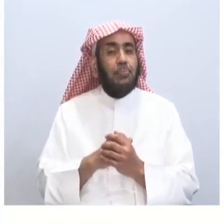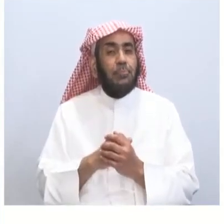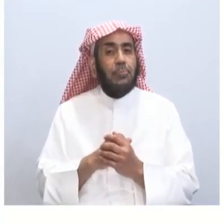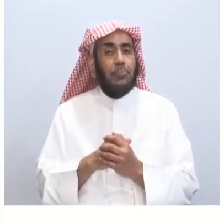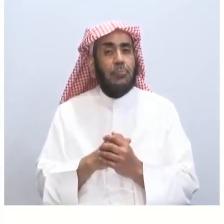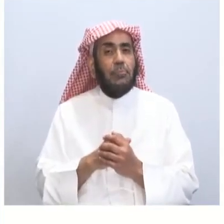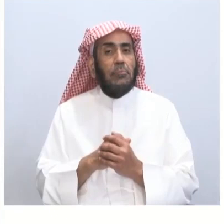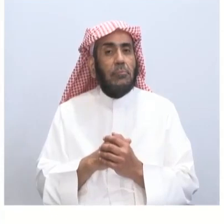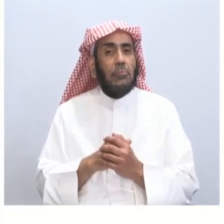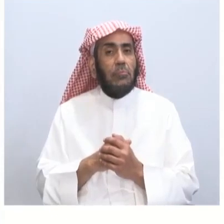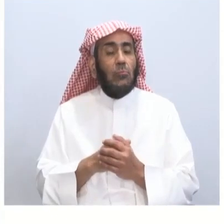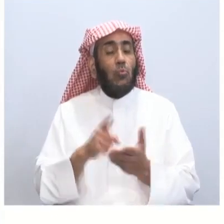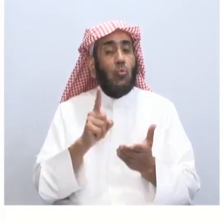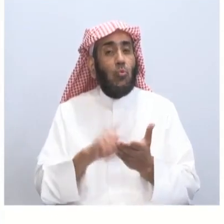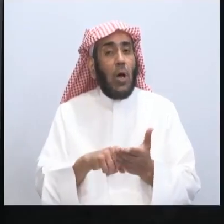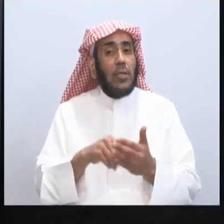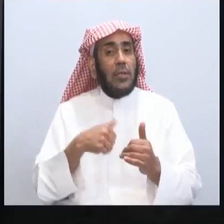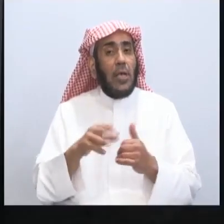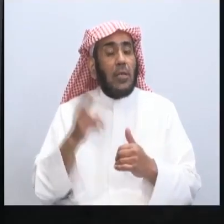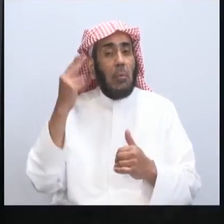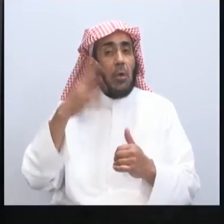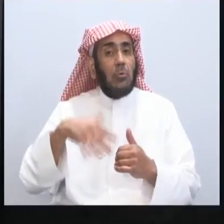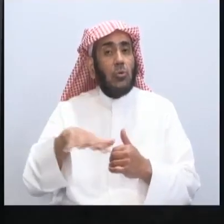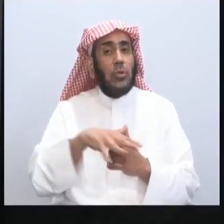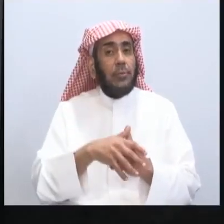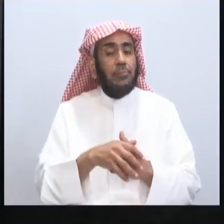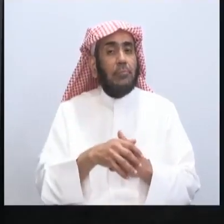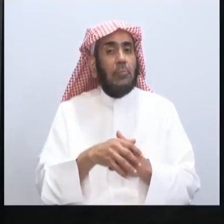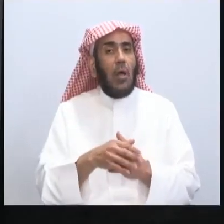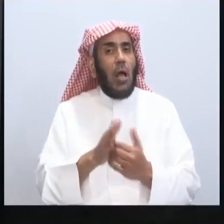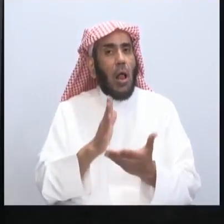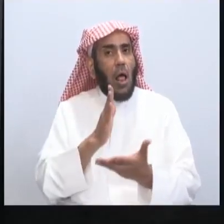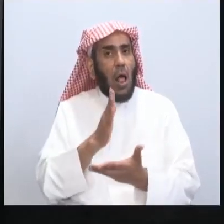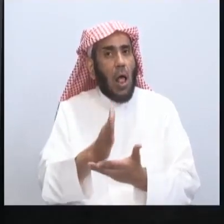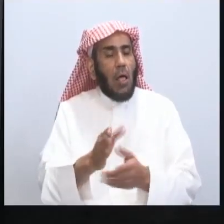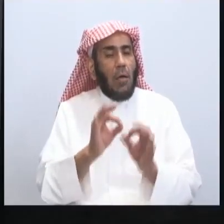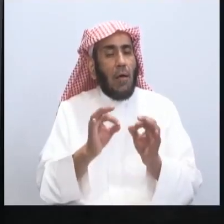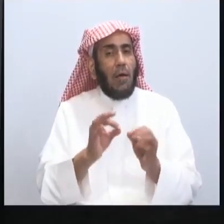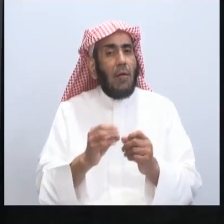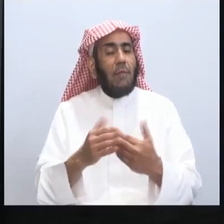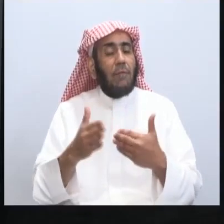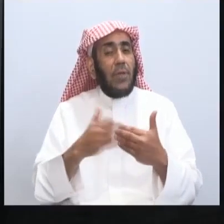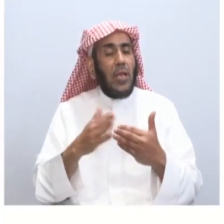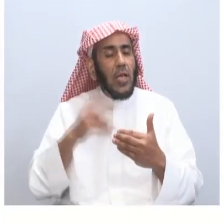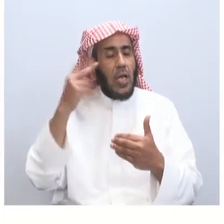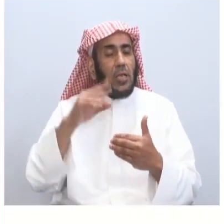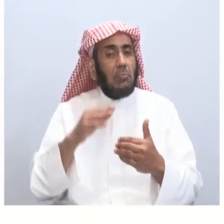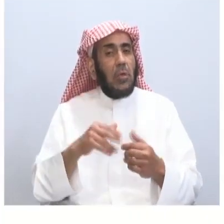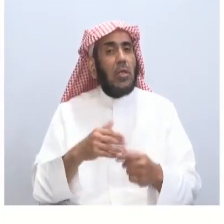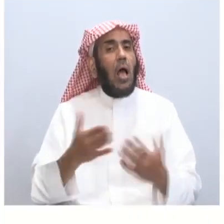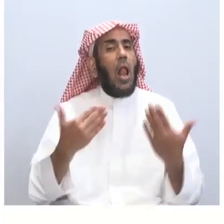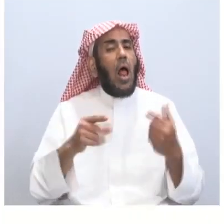النبوي وقد سارت المملكه العربيه السعوديه على هذا النهج في خدمه الحرمين